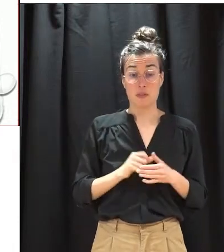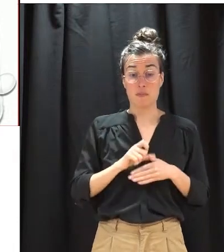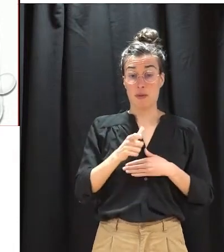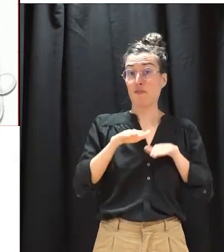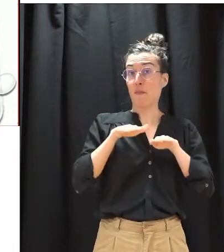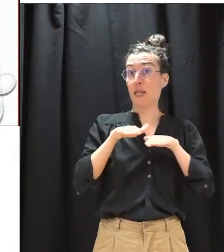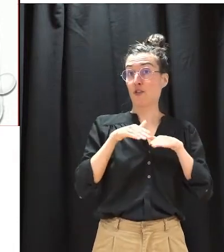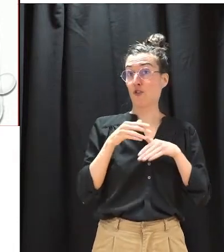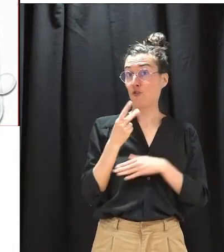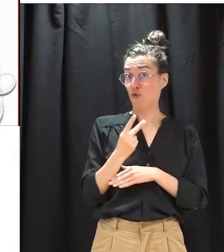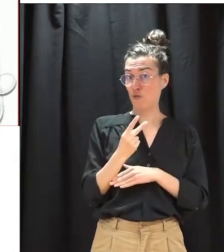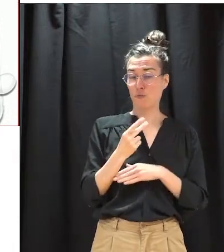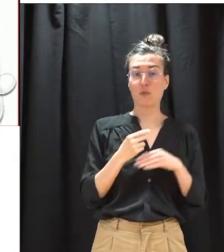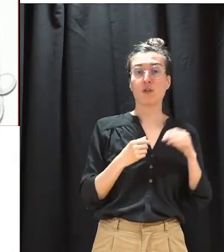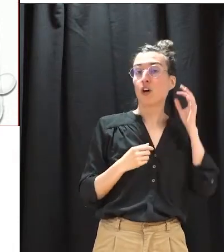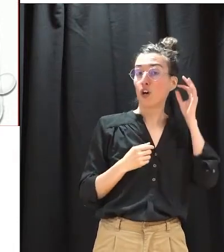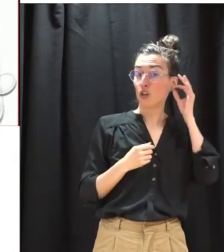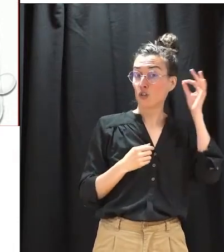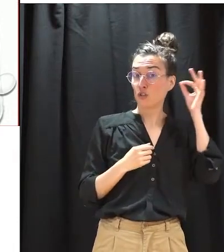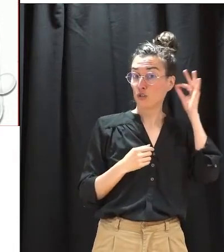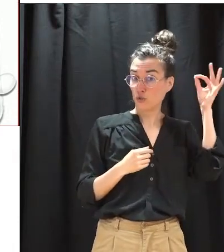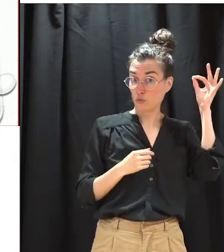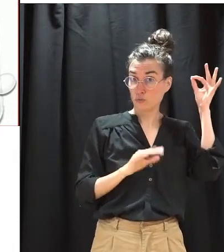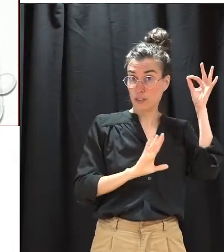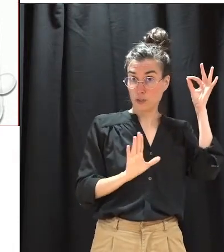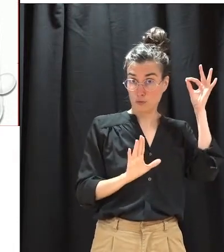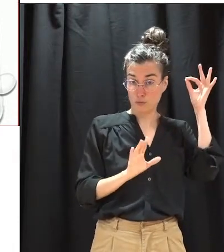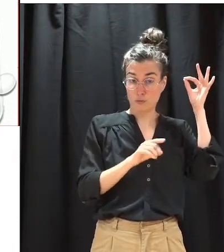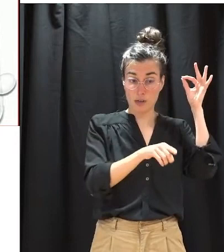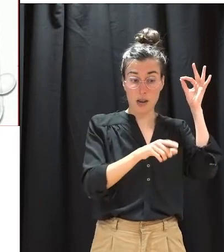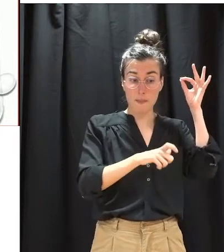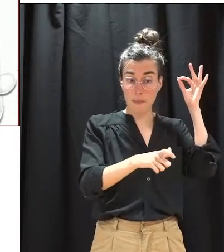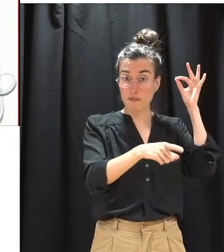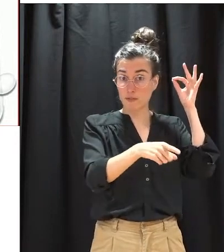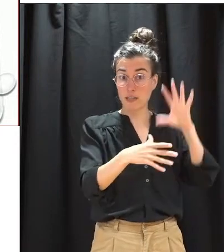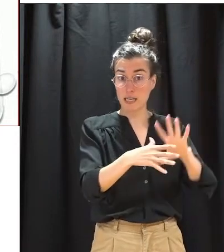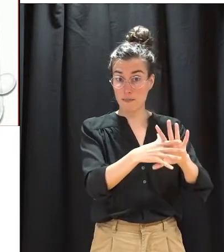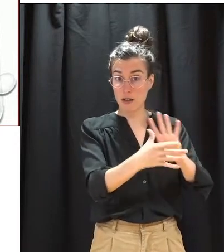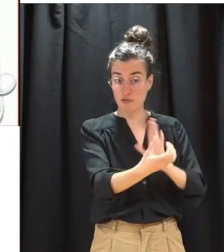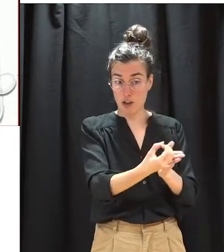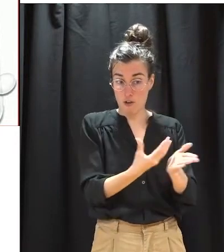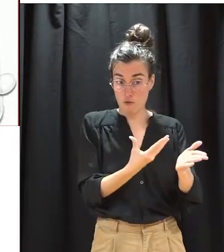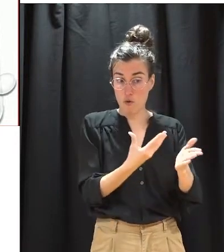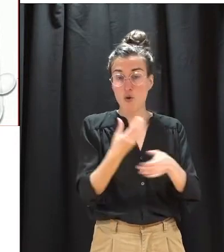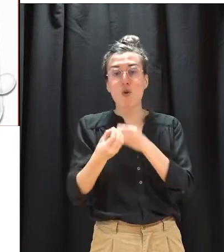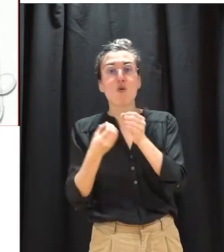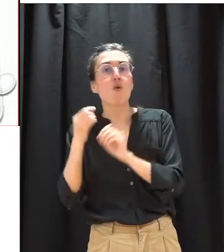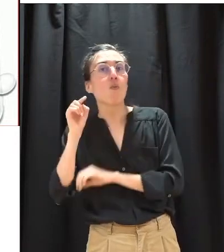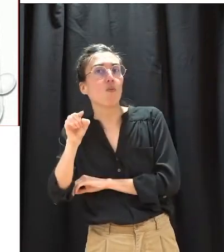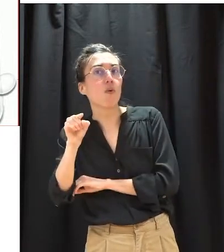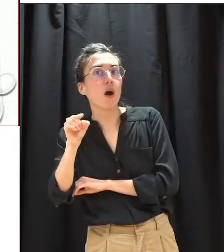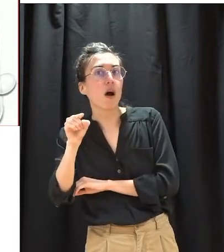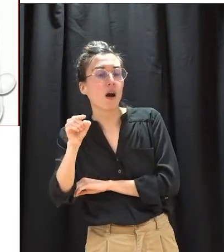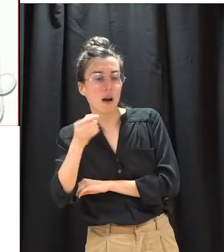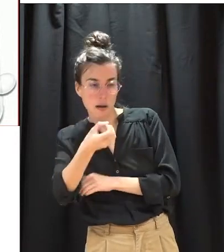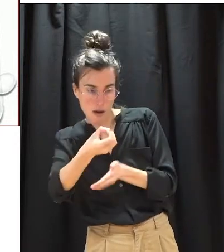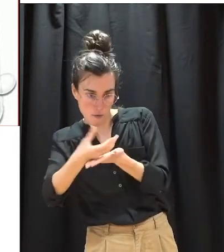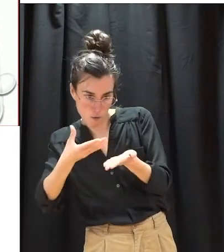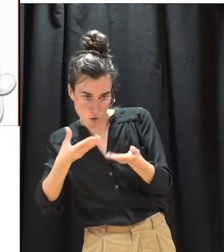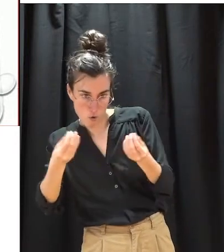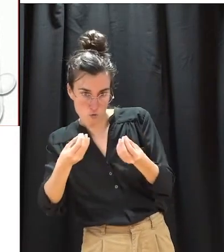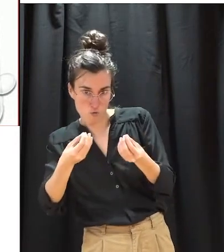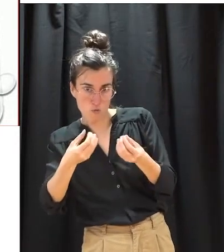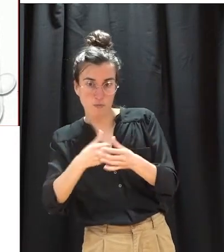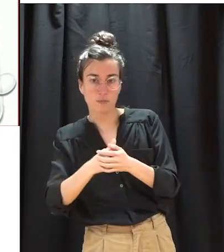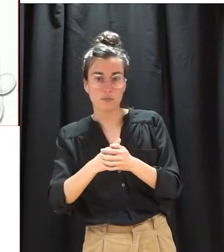on leur proposait des images et ils devaient me redire les images qu'ils avaient vues, ou des points qui se déplaçait dans une grille. Il devait